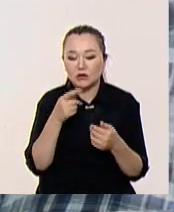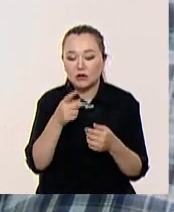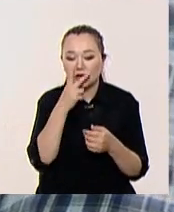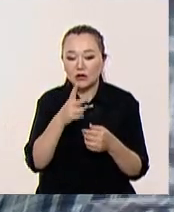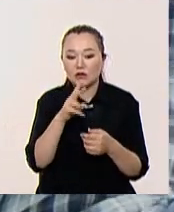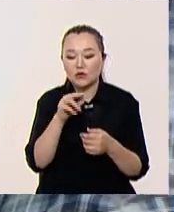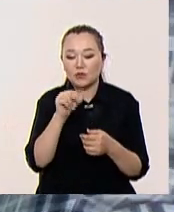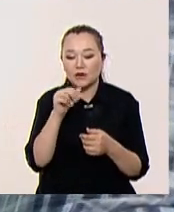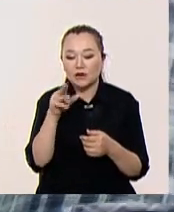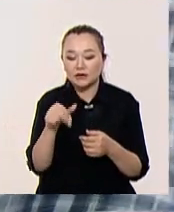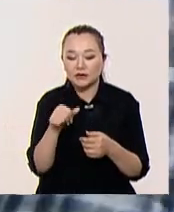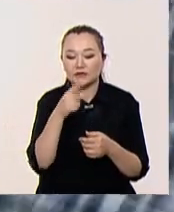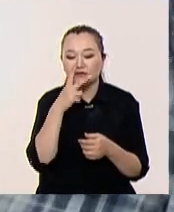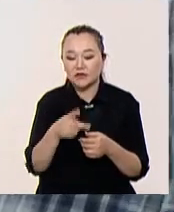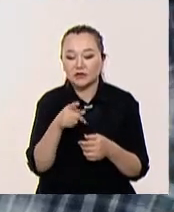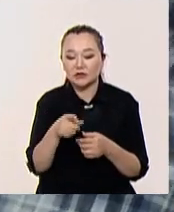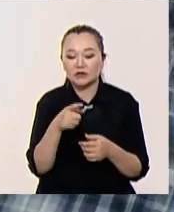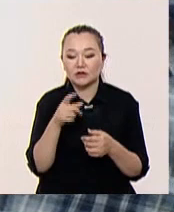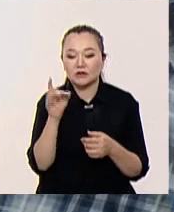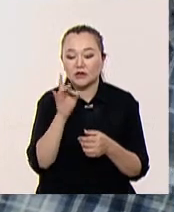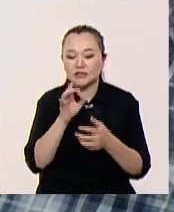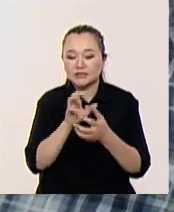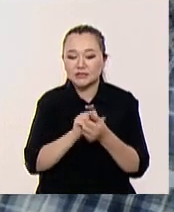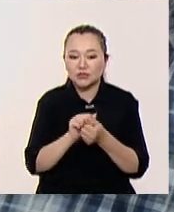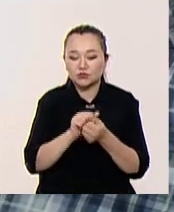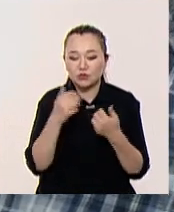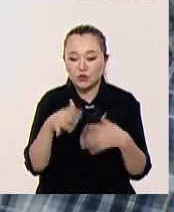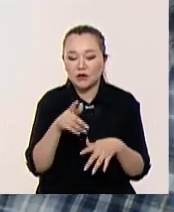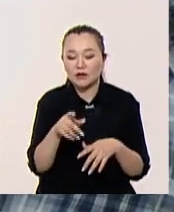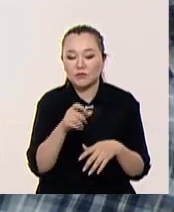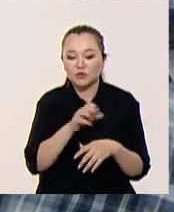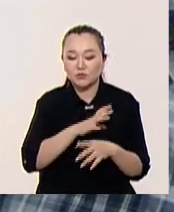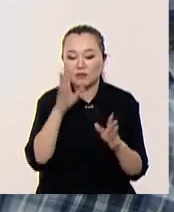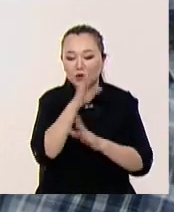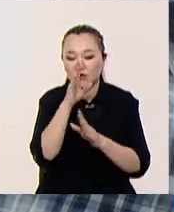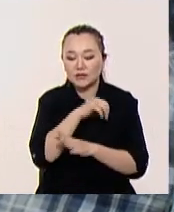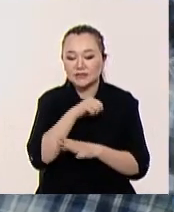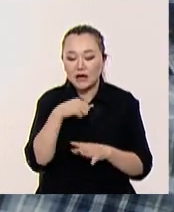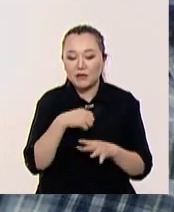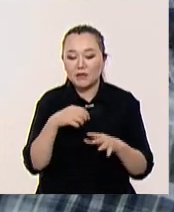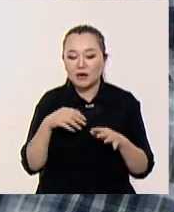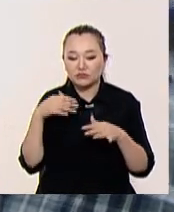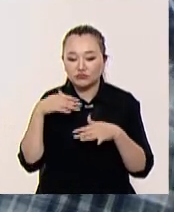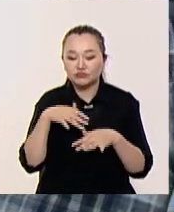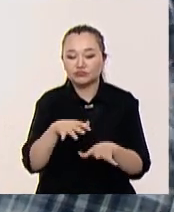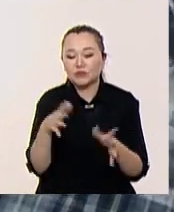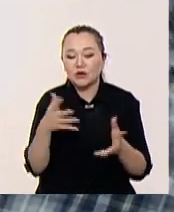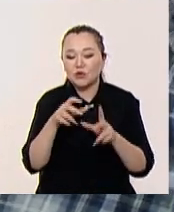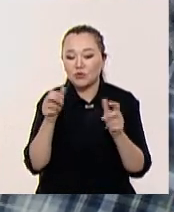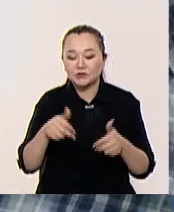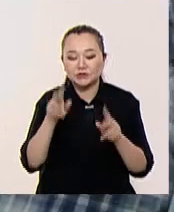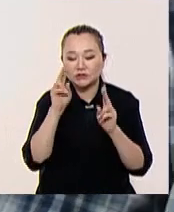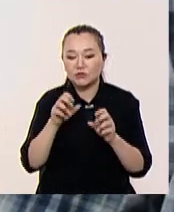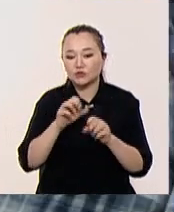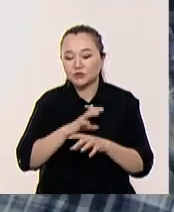лопатки она здорово разрушена то есть ее перемещала природа сама природа перемещала каким образом не